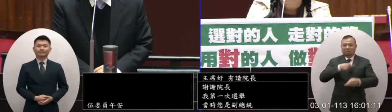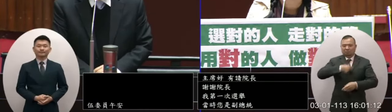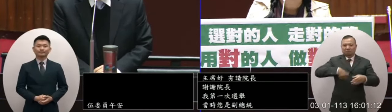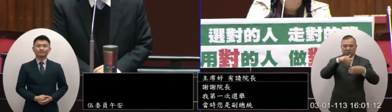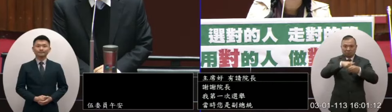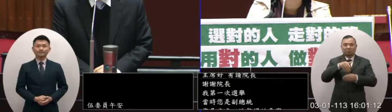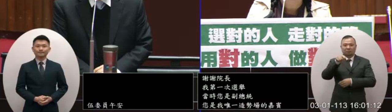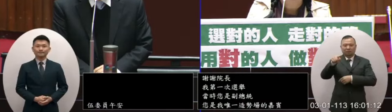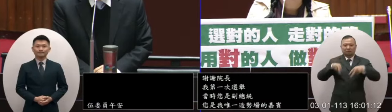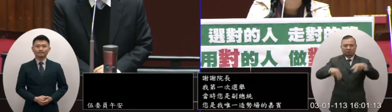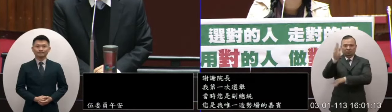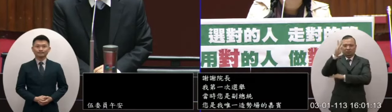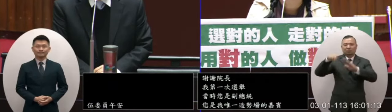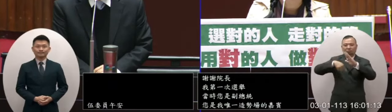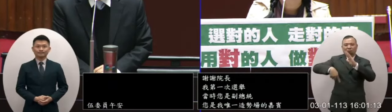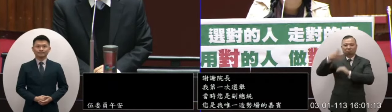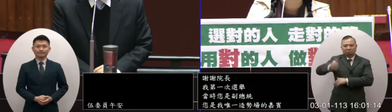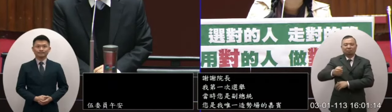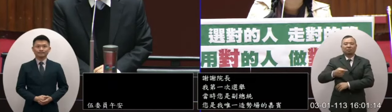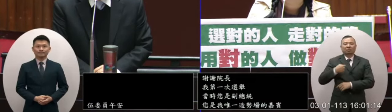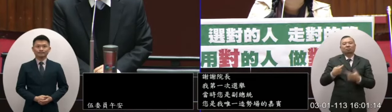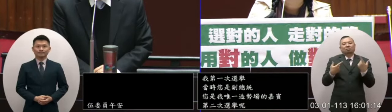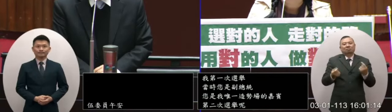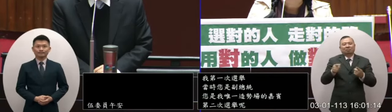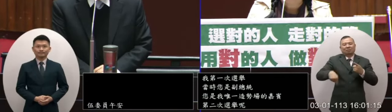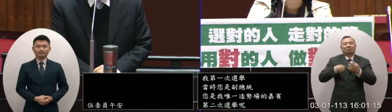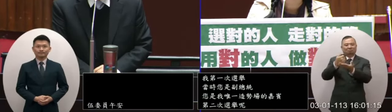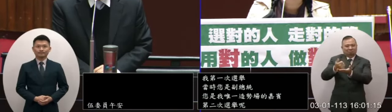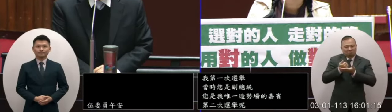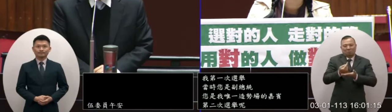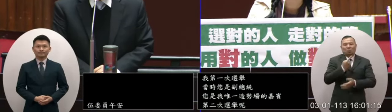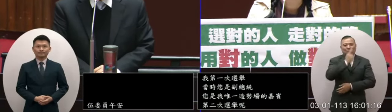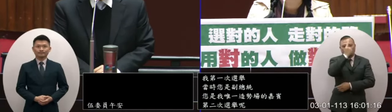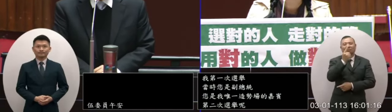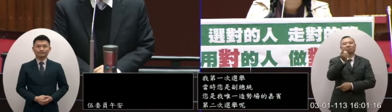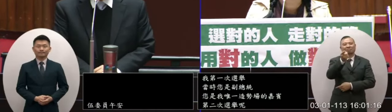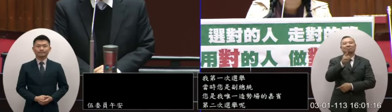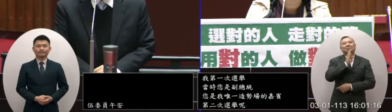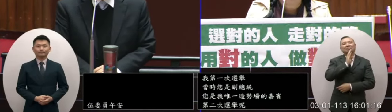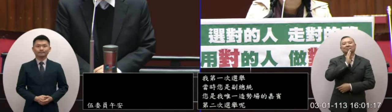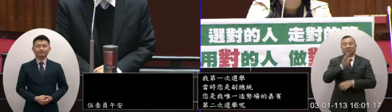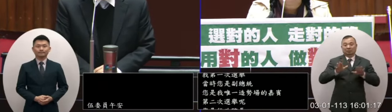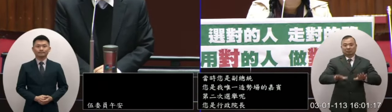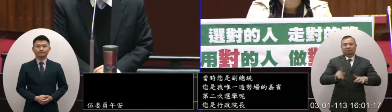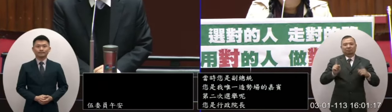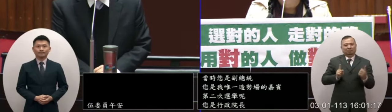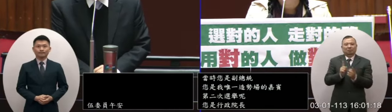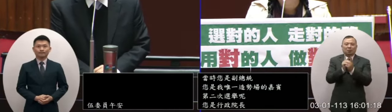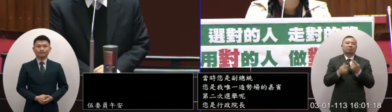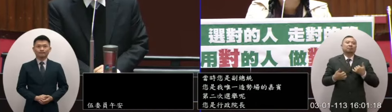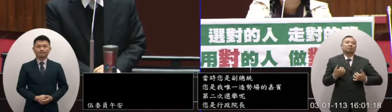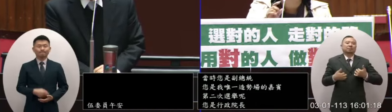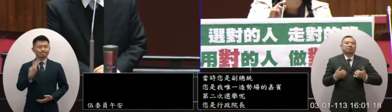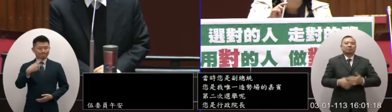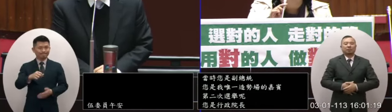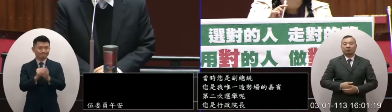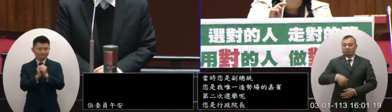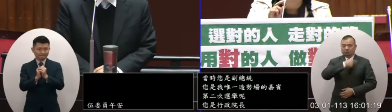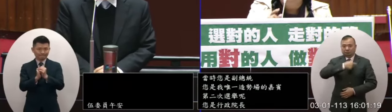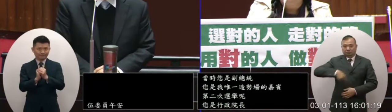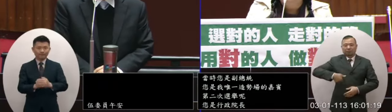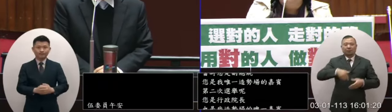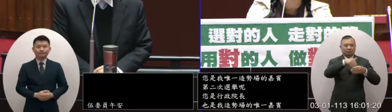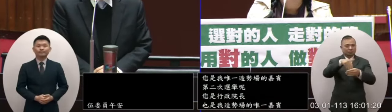长，也是我造势场的唯一嘉宾哈。所以今天很高兴在这边跟您见面。那选举的时